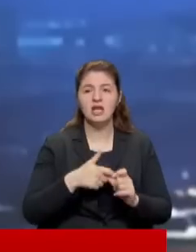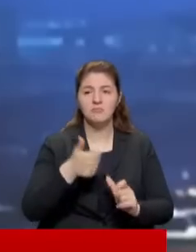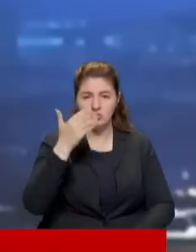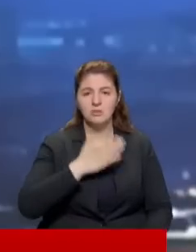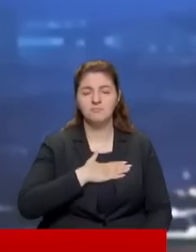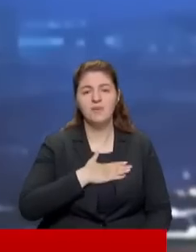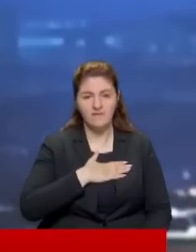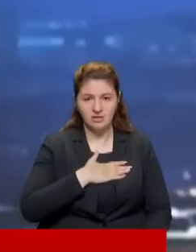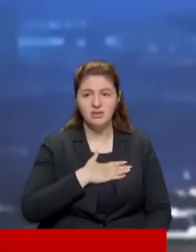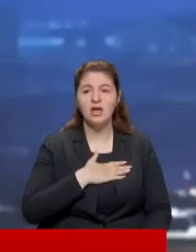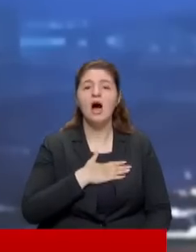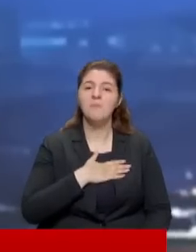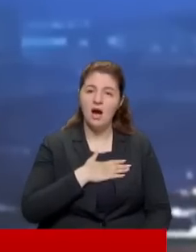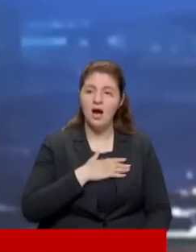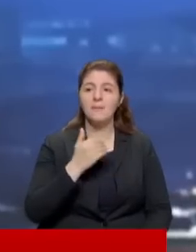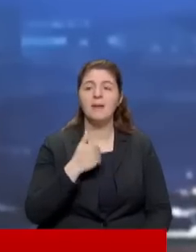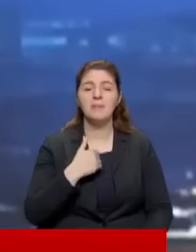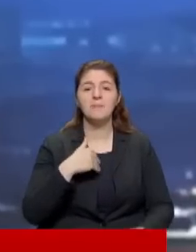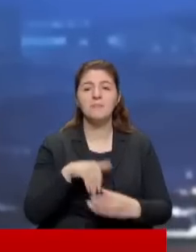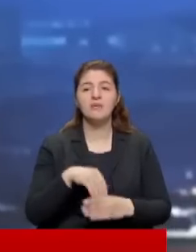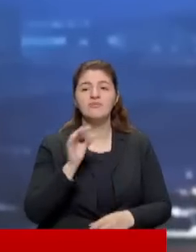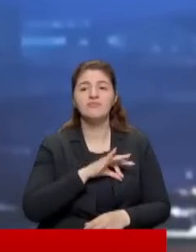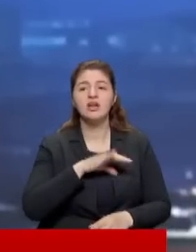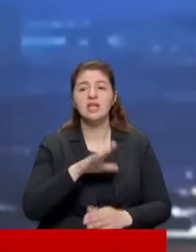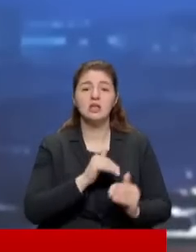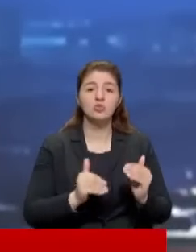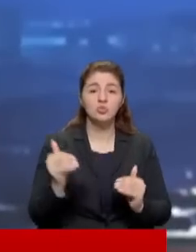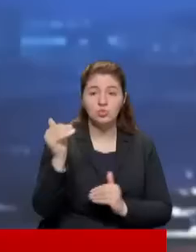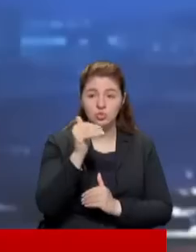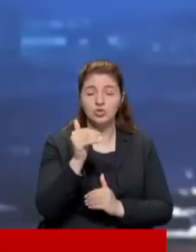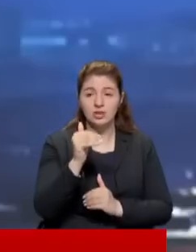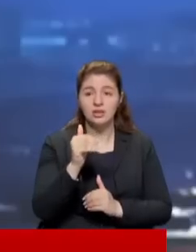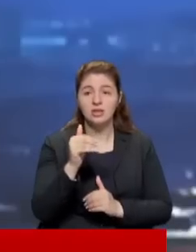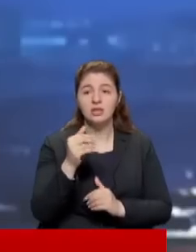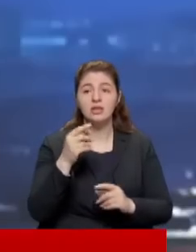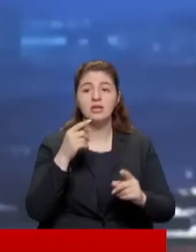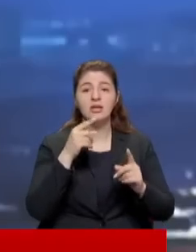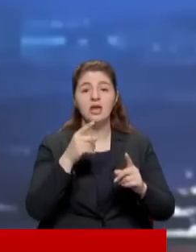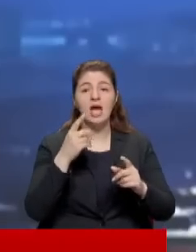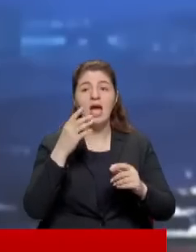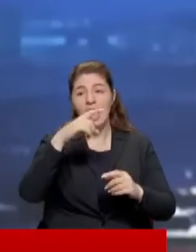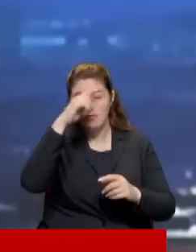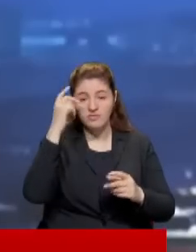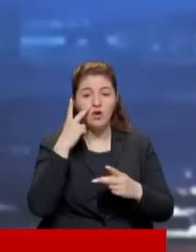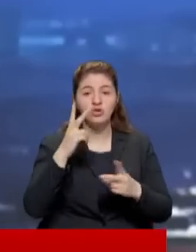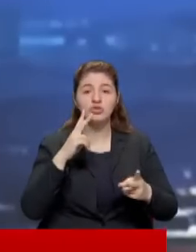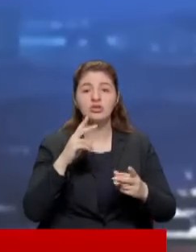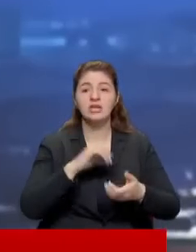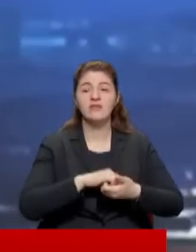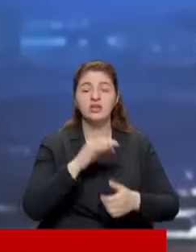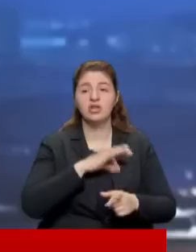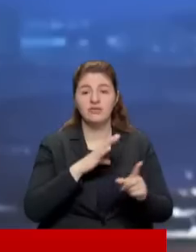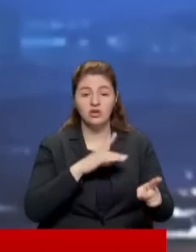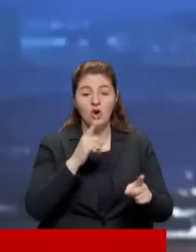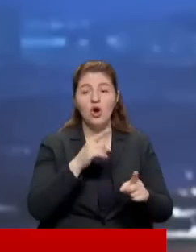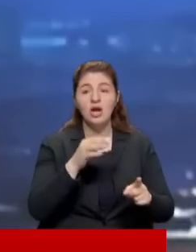genel başkanıyım. Ama benim partimin çıkarlarının üstünde Emek ve Özgürlük İttifakı'nın çıkarları vardır. Emek